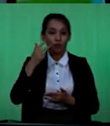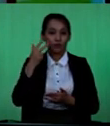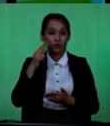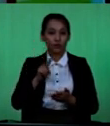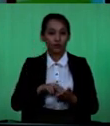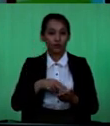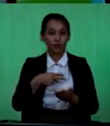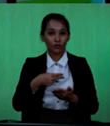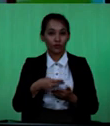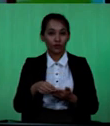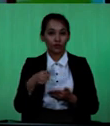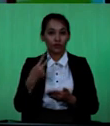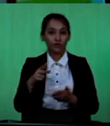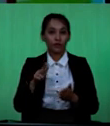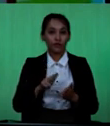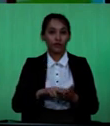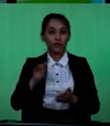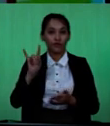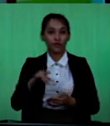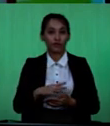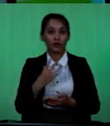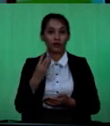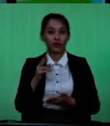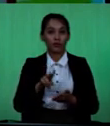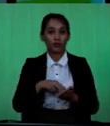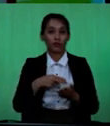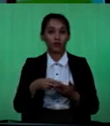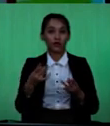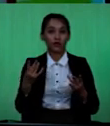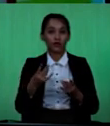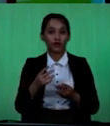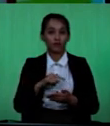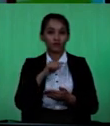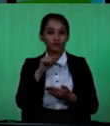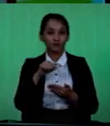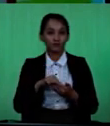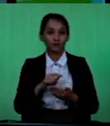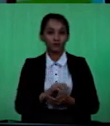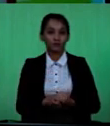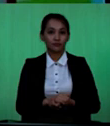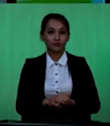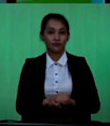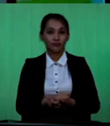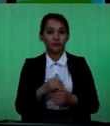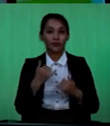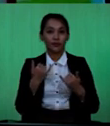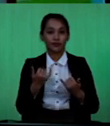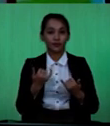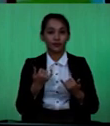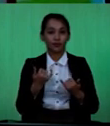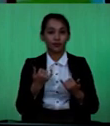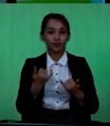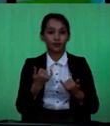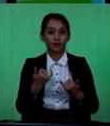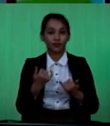bo'yashdi 28 ta rom. Yana bo'yashlari kerak. Noma'lum. Ana endi mana